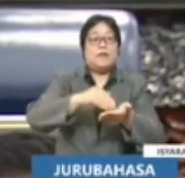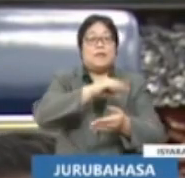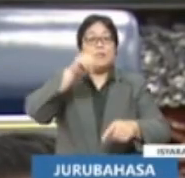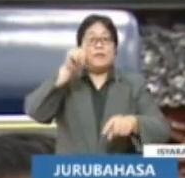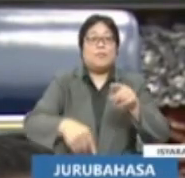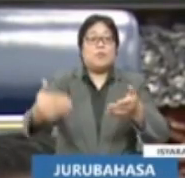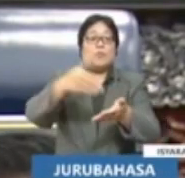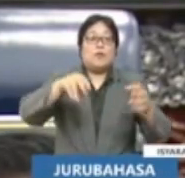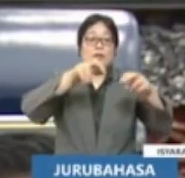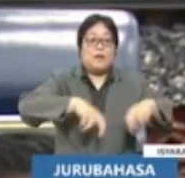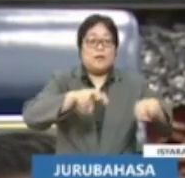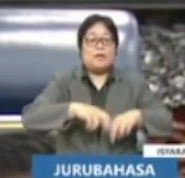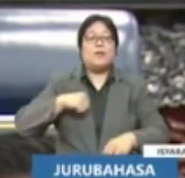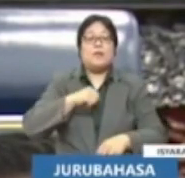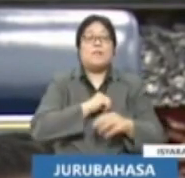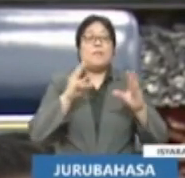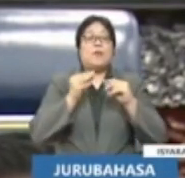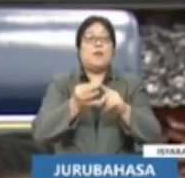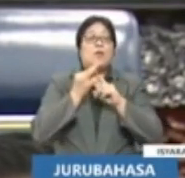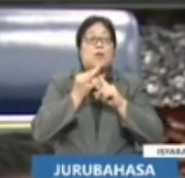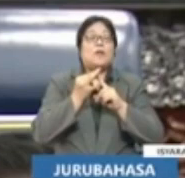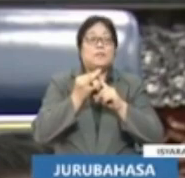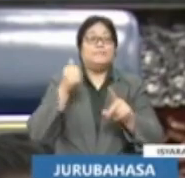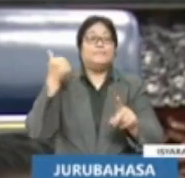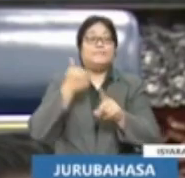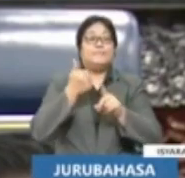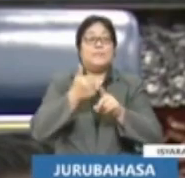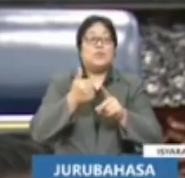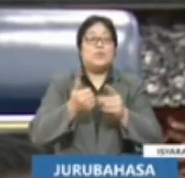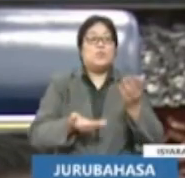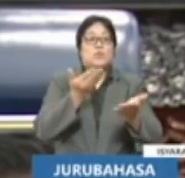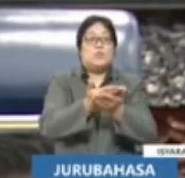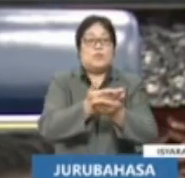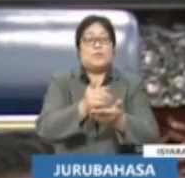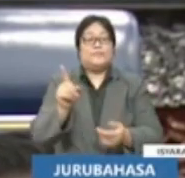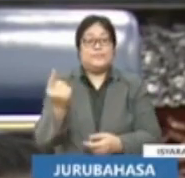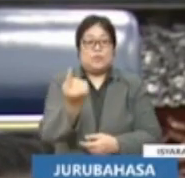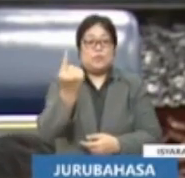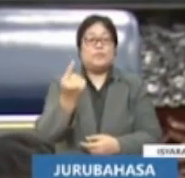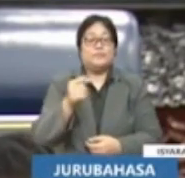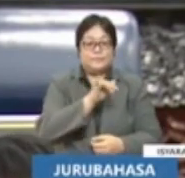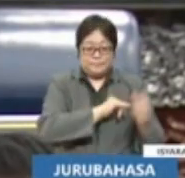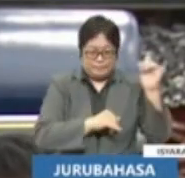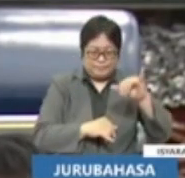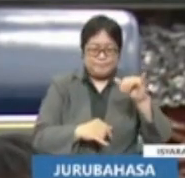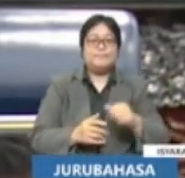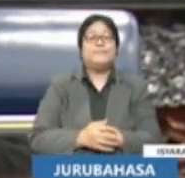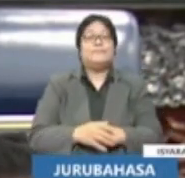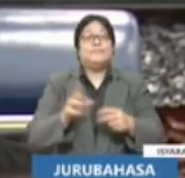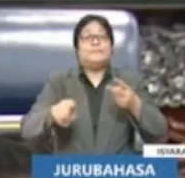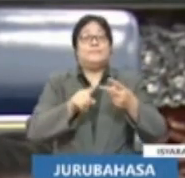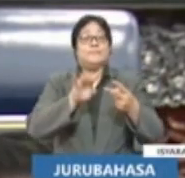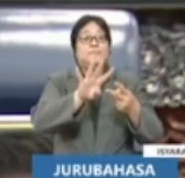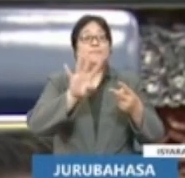tidak boleh diulang kaji oleh majlis mesyuarat kecuali dengan dikeluarkan usul bersendiri kerana itu. Ya. Dan